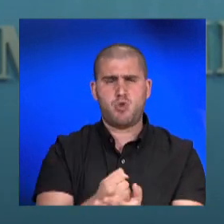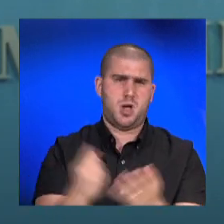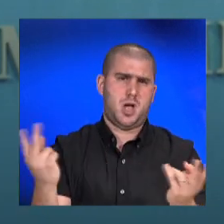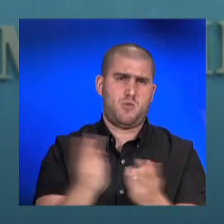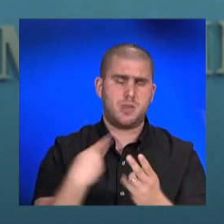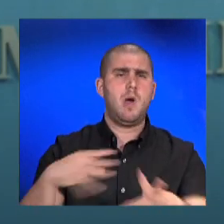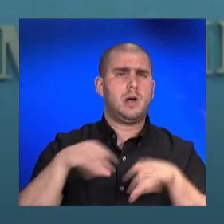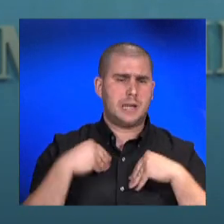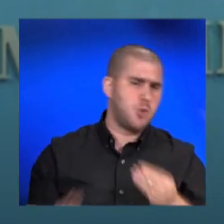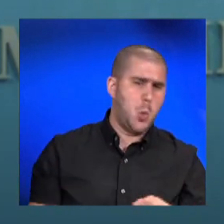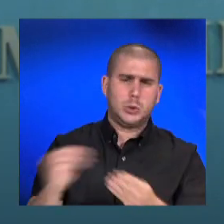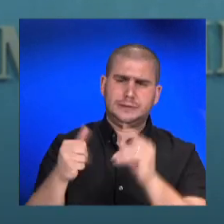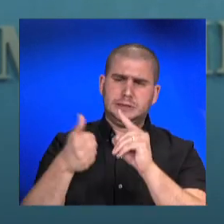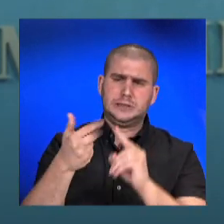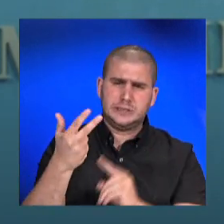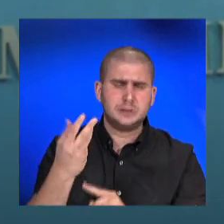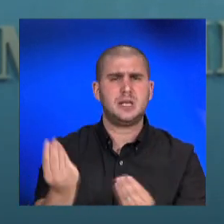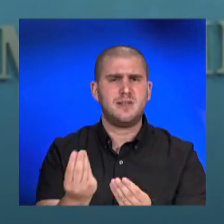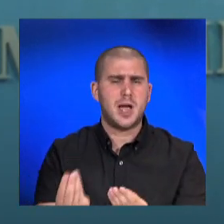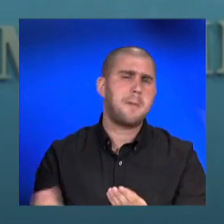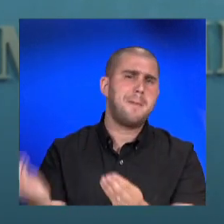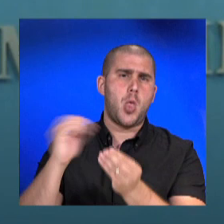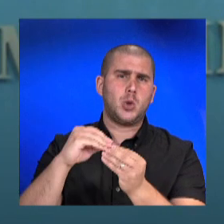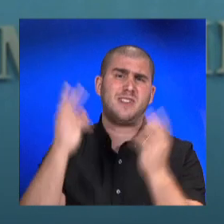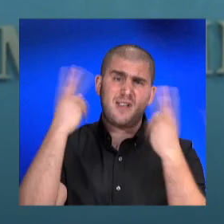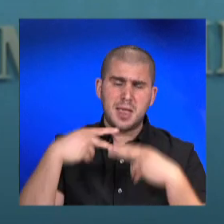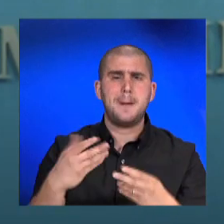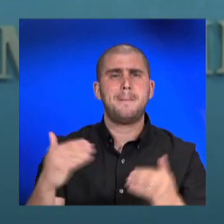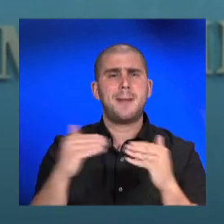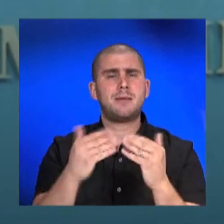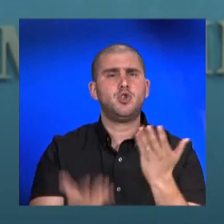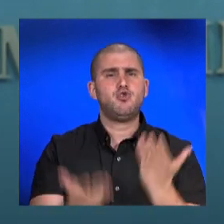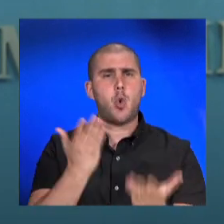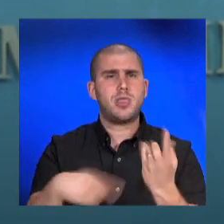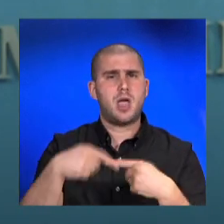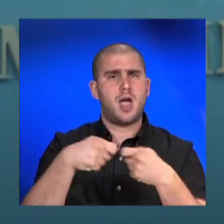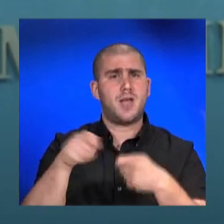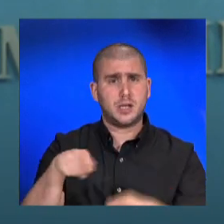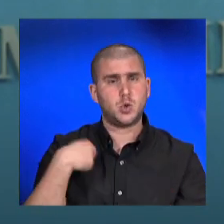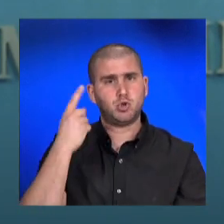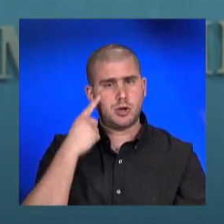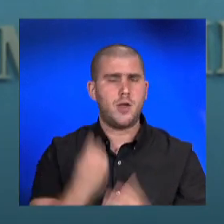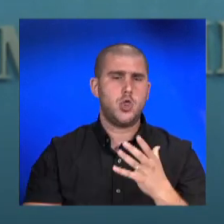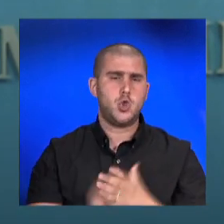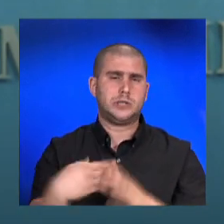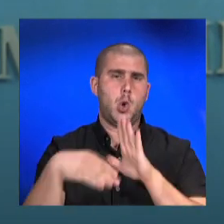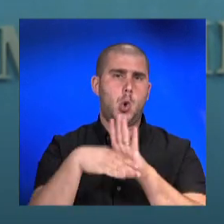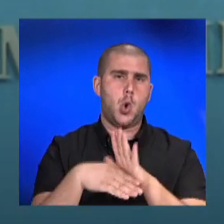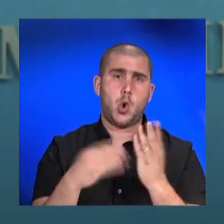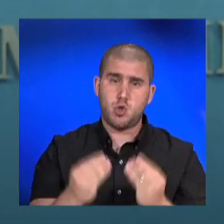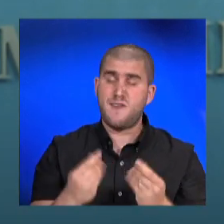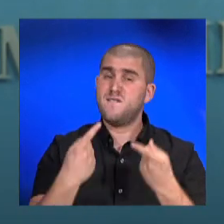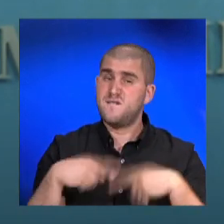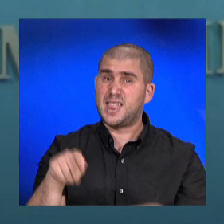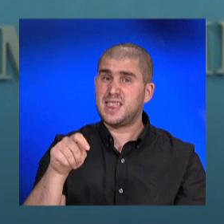דברים שמעבר למתווה, לפי שיקול דעת חברי הכנסת, אני חושב שנוצר חוק טוב. ועדת הכספים אישרה כמעט פה